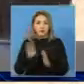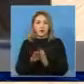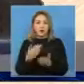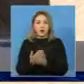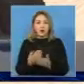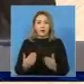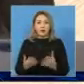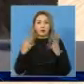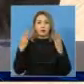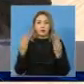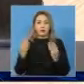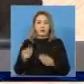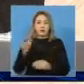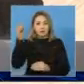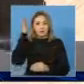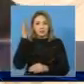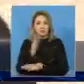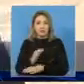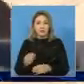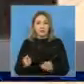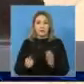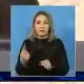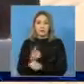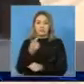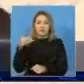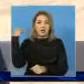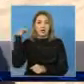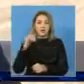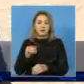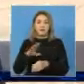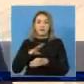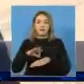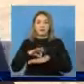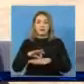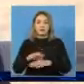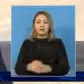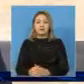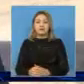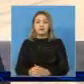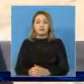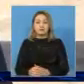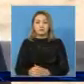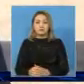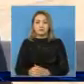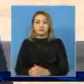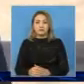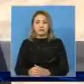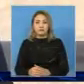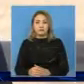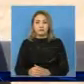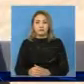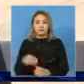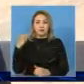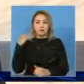осында еңселі ескерткішті бірінші рет Ақтөбенің төріне орнатып отырсыз. Kutlu olsun.